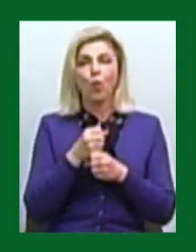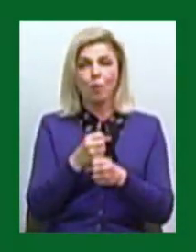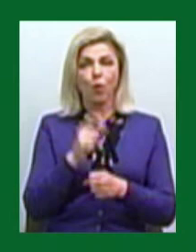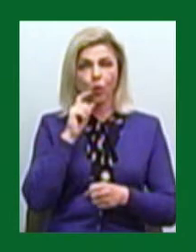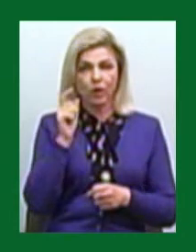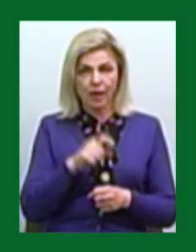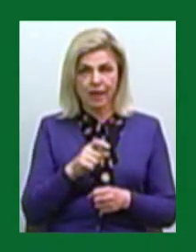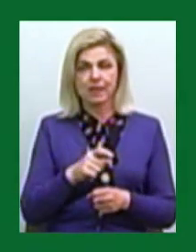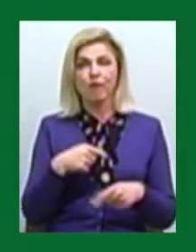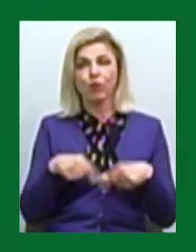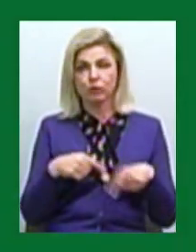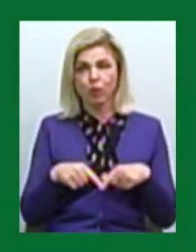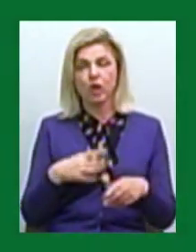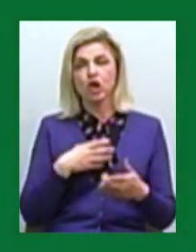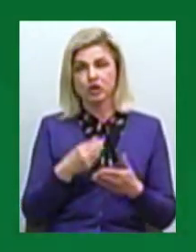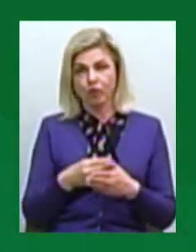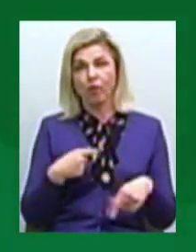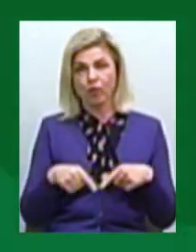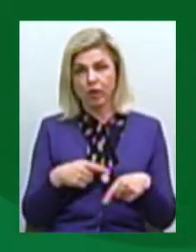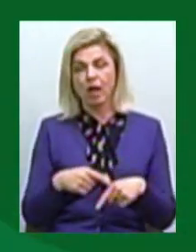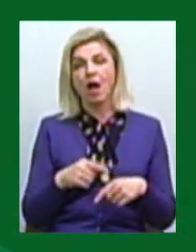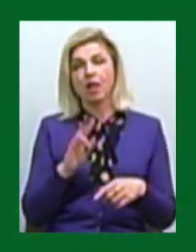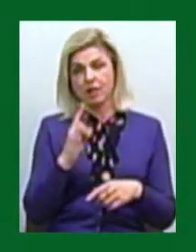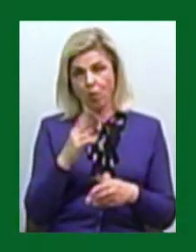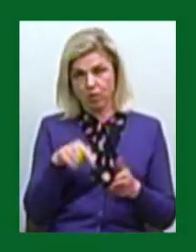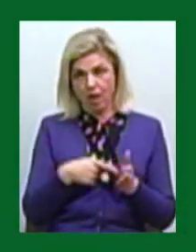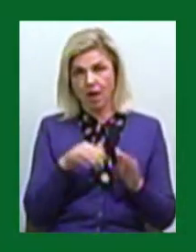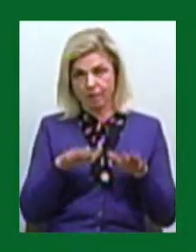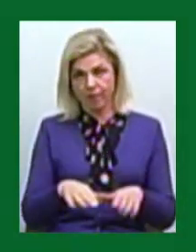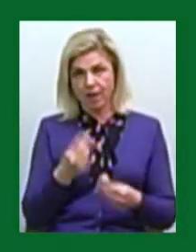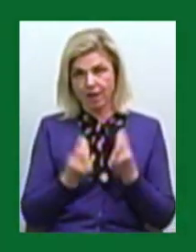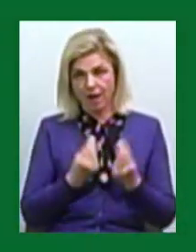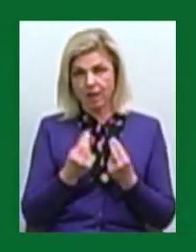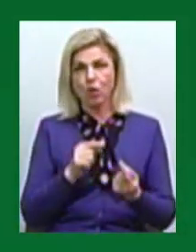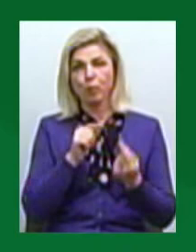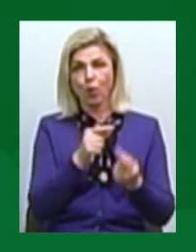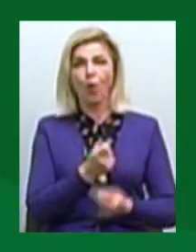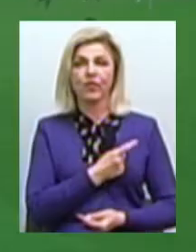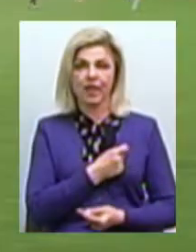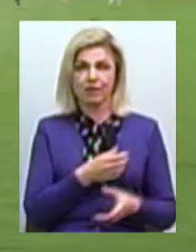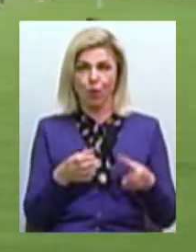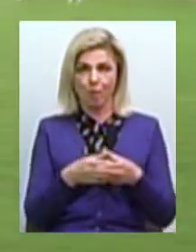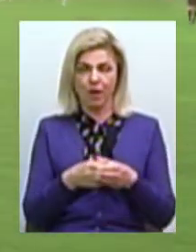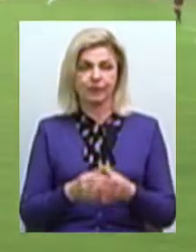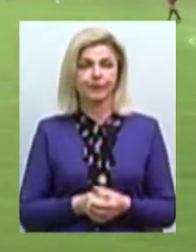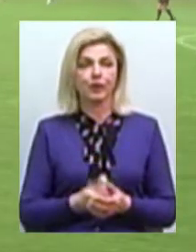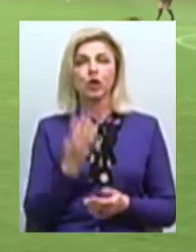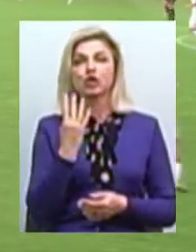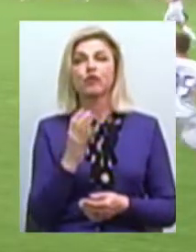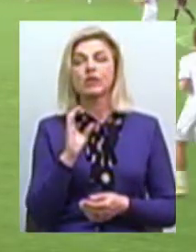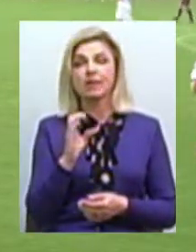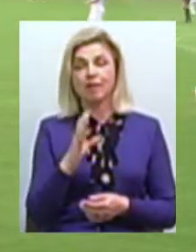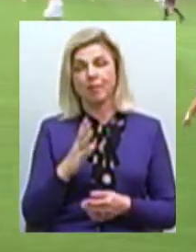клуб «Миколаїв» свій матч гратиме вдома проти одеського «Чорноморця». 4 вересня команди зустрічалися у першій